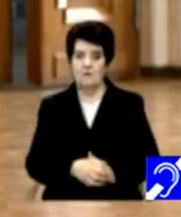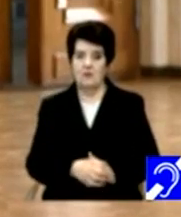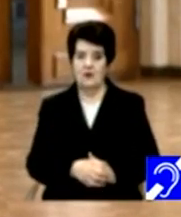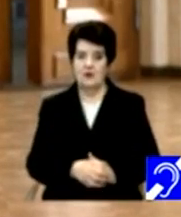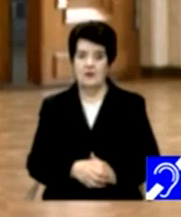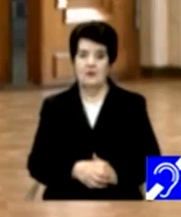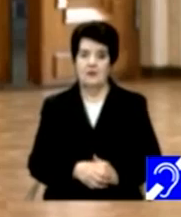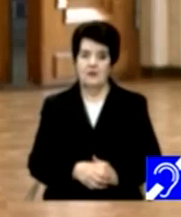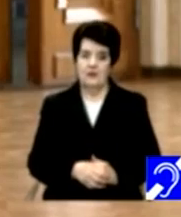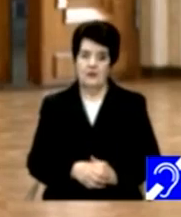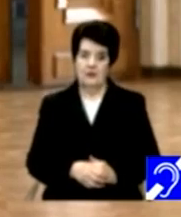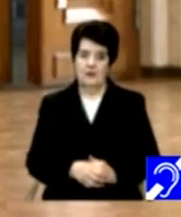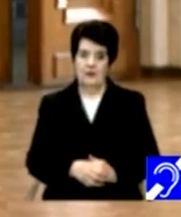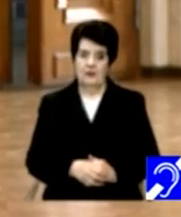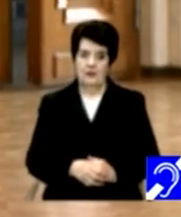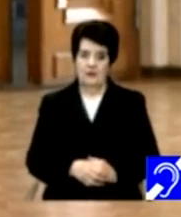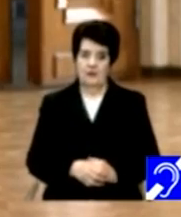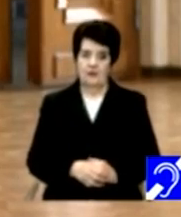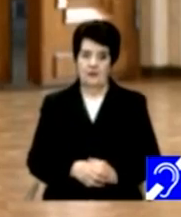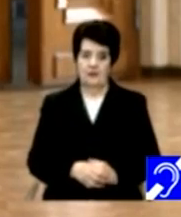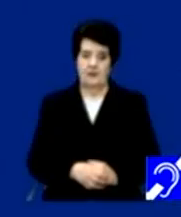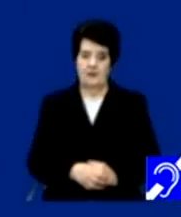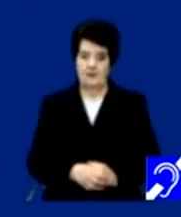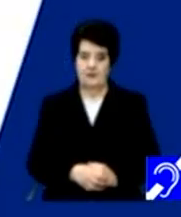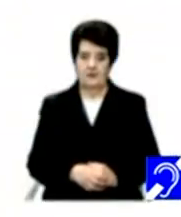Atât de aici. La revedere!